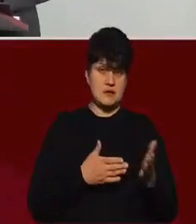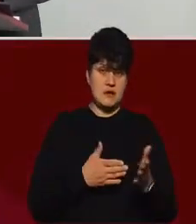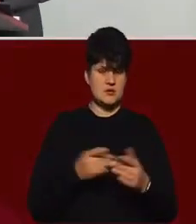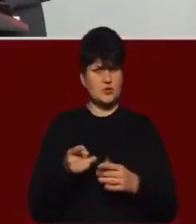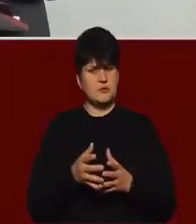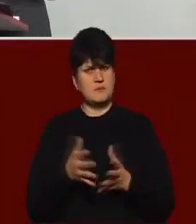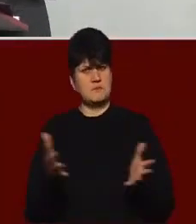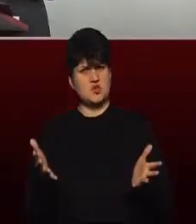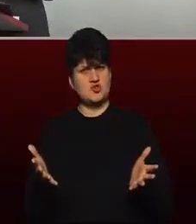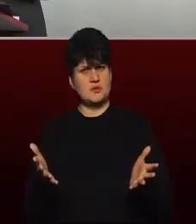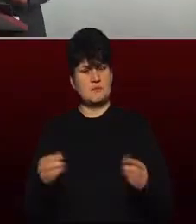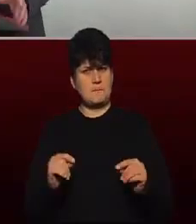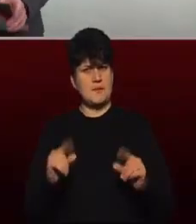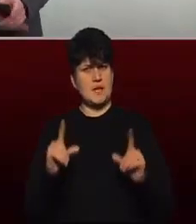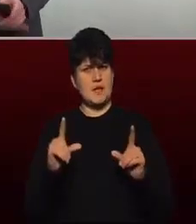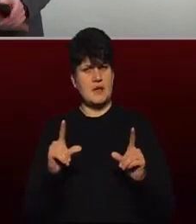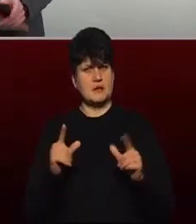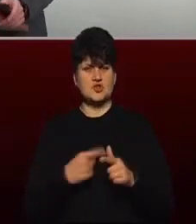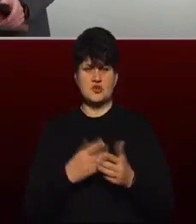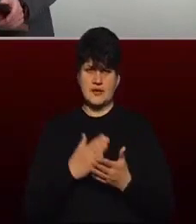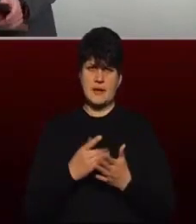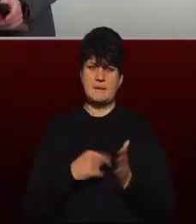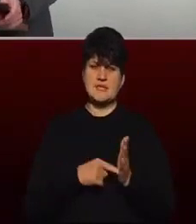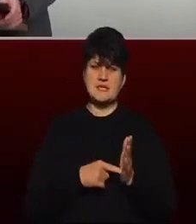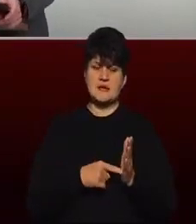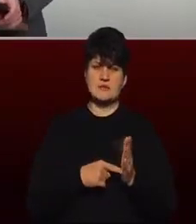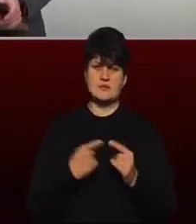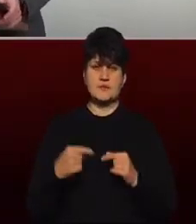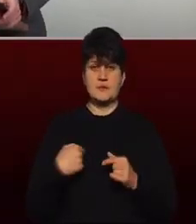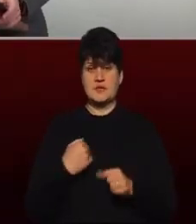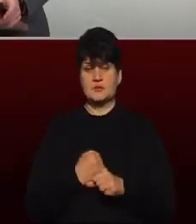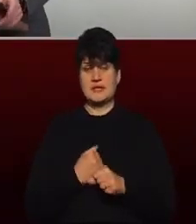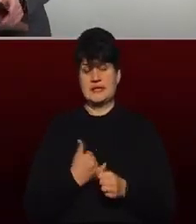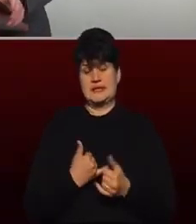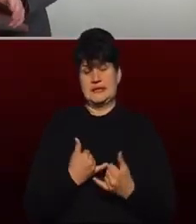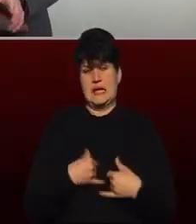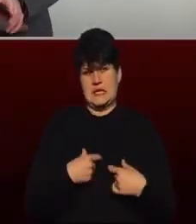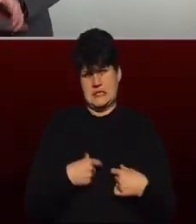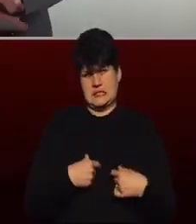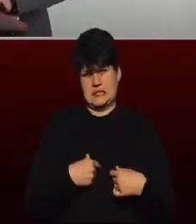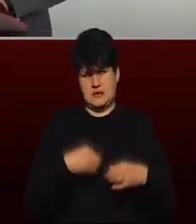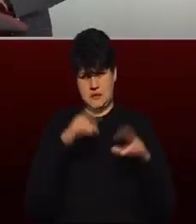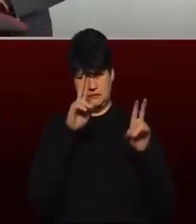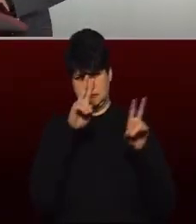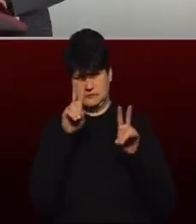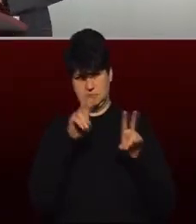Володимире, підняли, чи є міста, де ще дорожче? Ми для себе зробили таку статистику по всіх 46 водоканалах, яке було